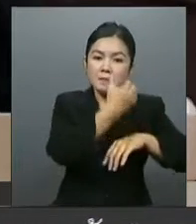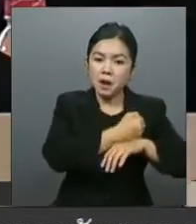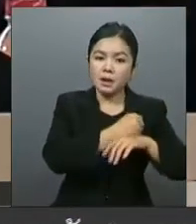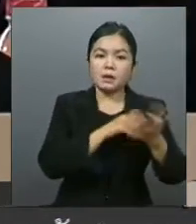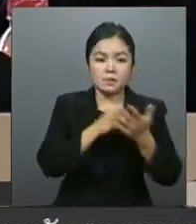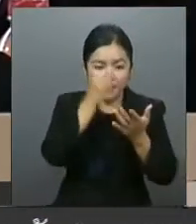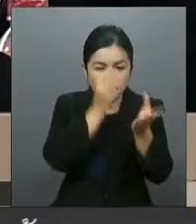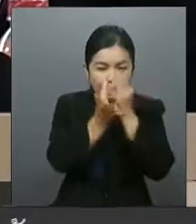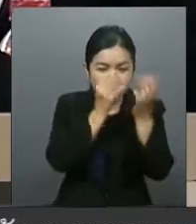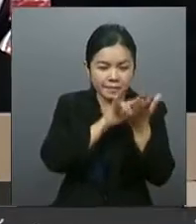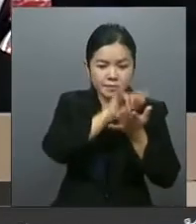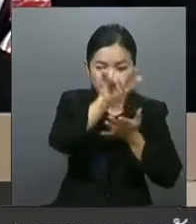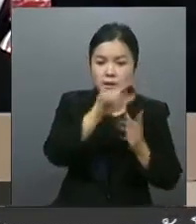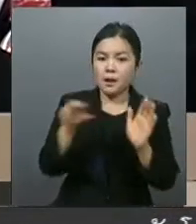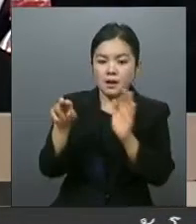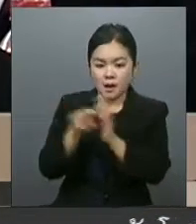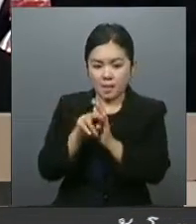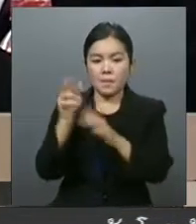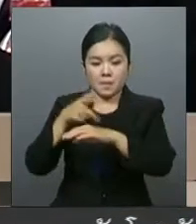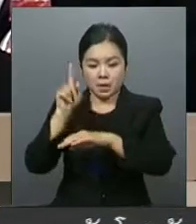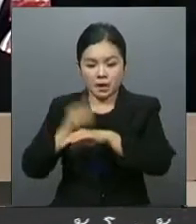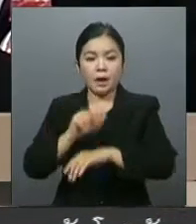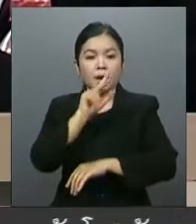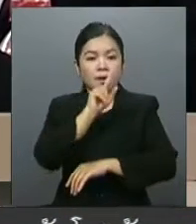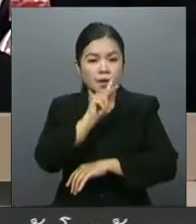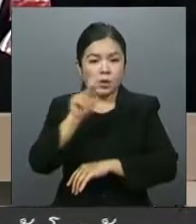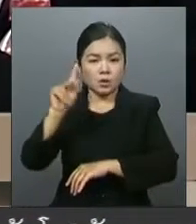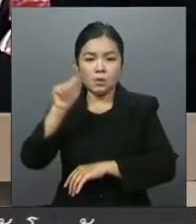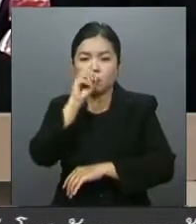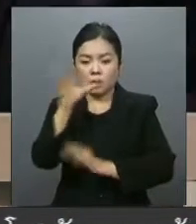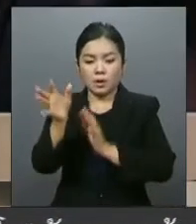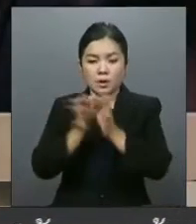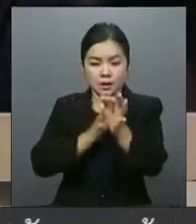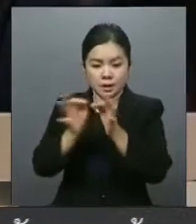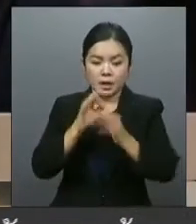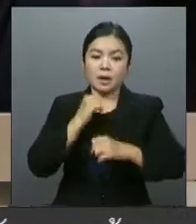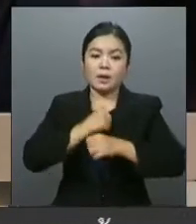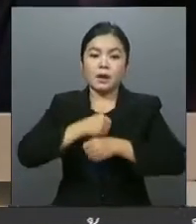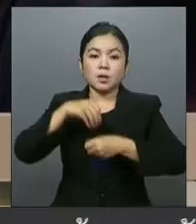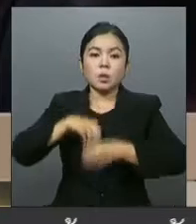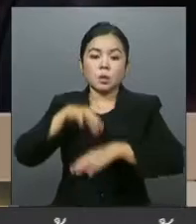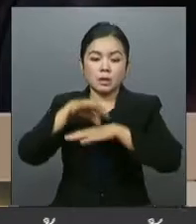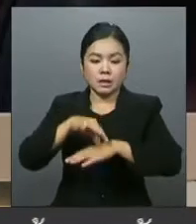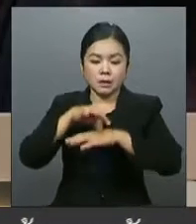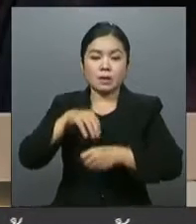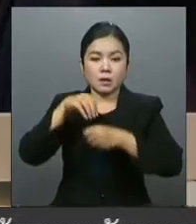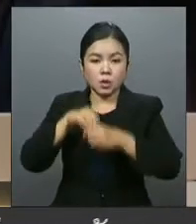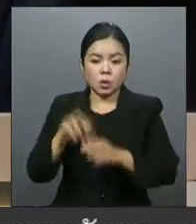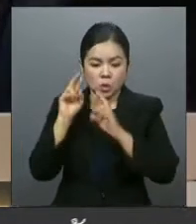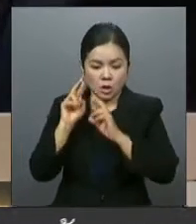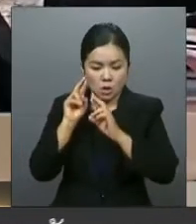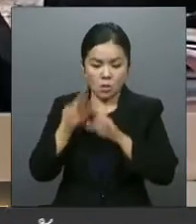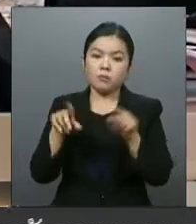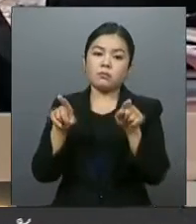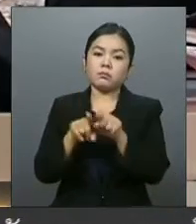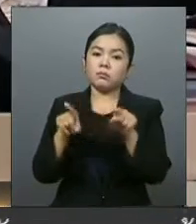ศยังเป็นประเด็นที่ประธานกกต.นั้นต้องออกมาชี้แจงว่าในช่วงการทำงานที่ผ่านมากกต.ได้ระมัดระวังการใช้จ่าย